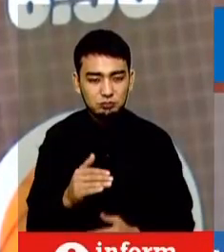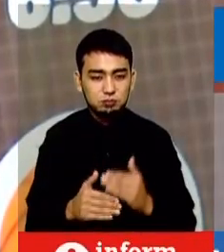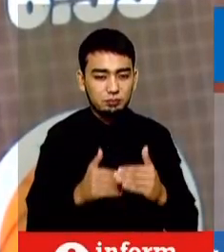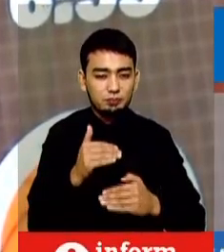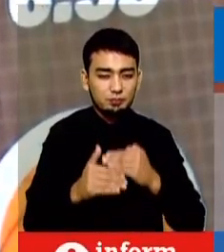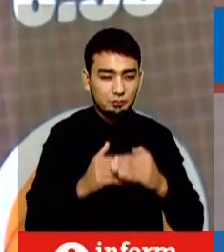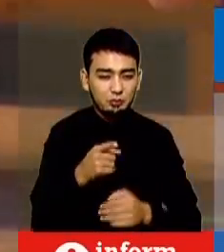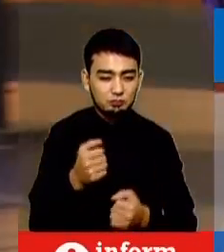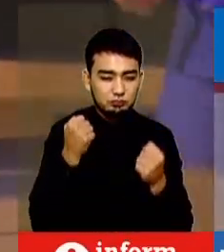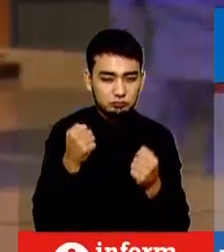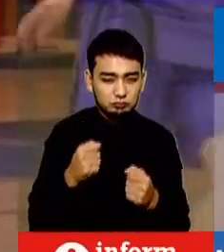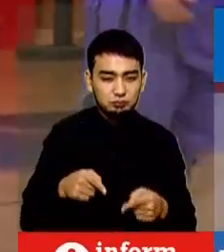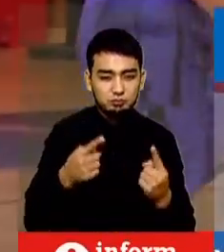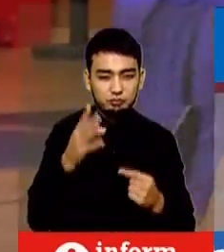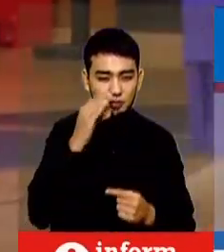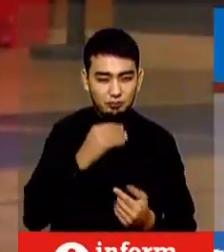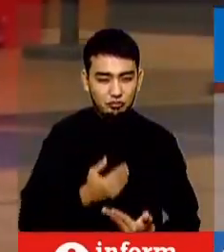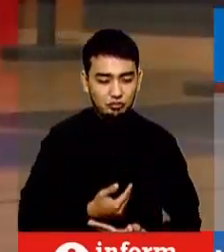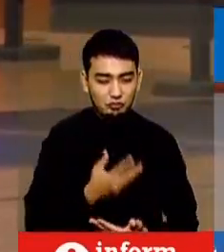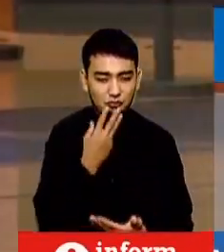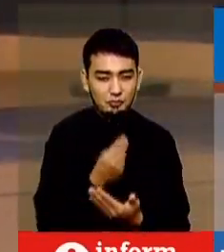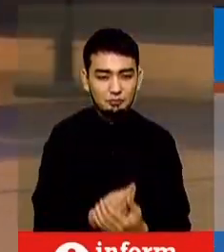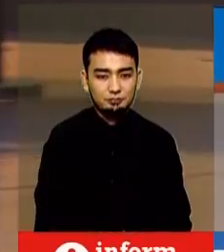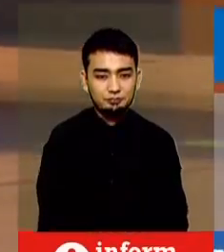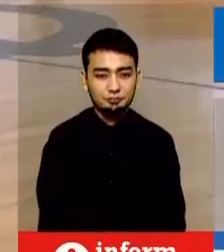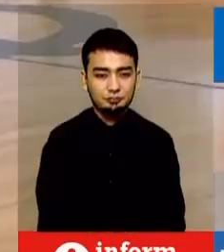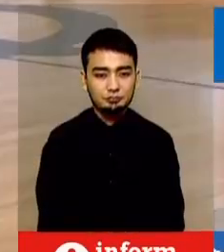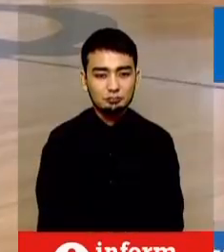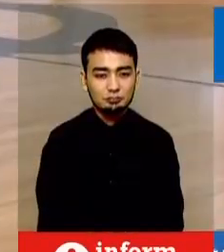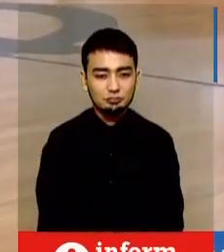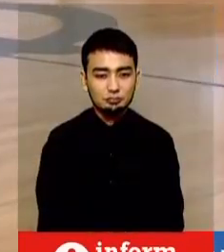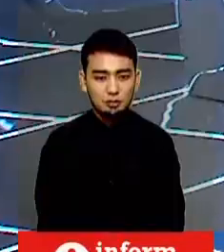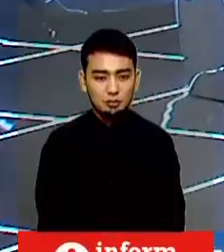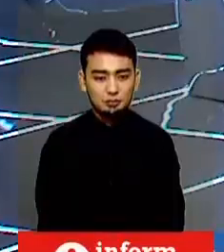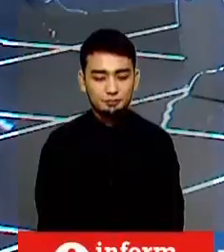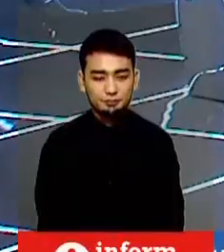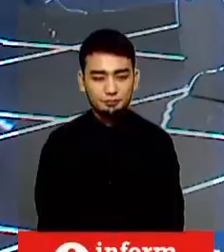для их дальнейшего развития в жизни. Дамир Анитов, Ринат Абулхаиров, Информбюро.